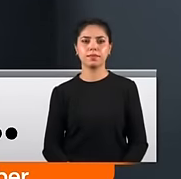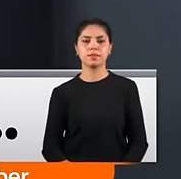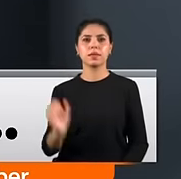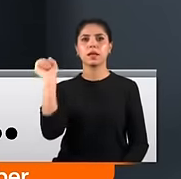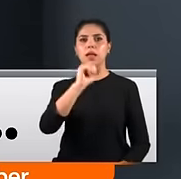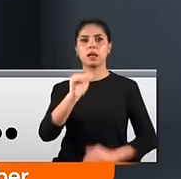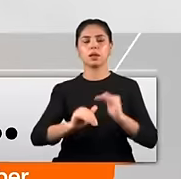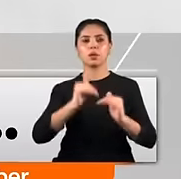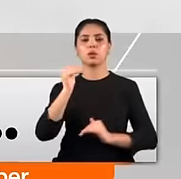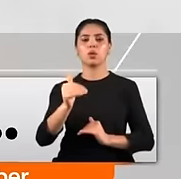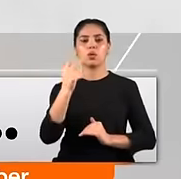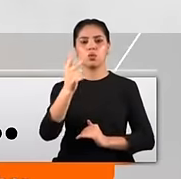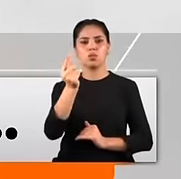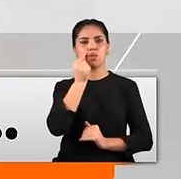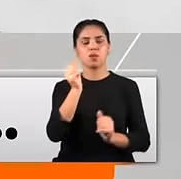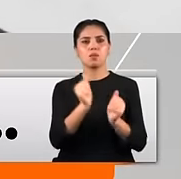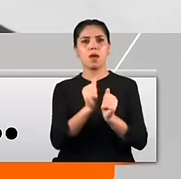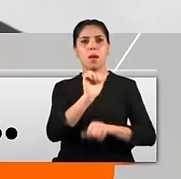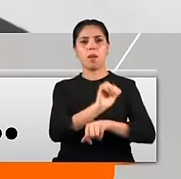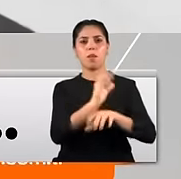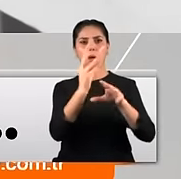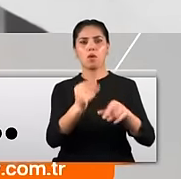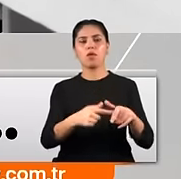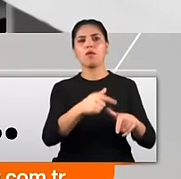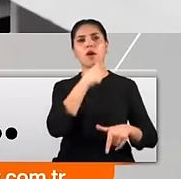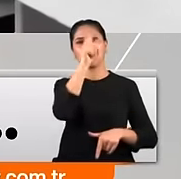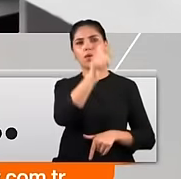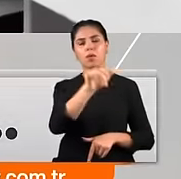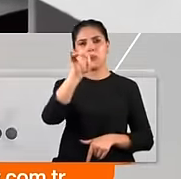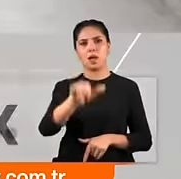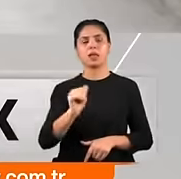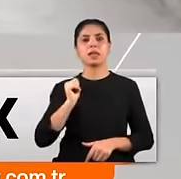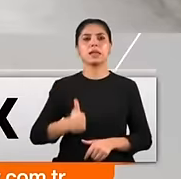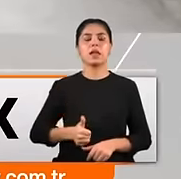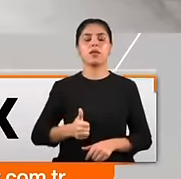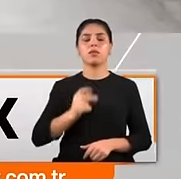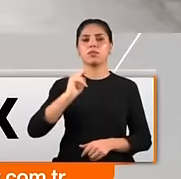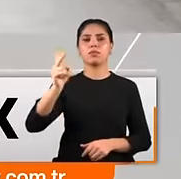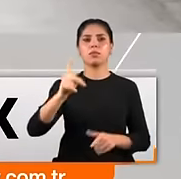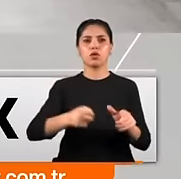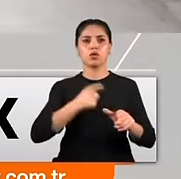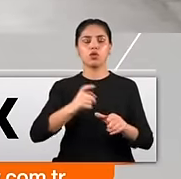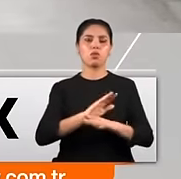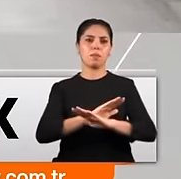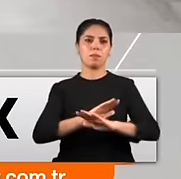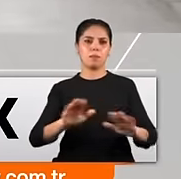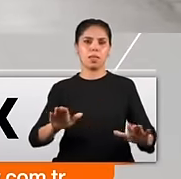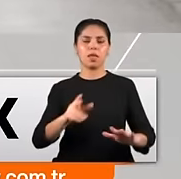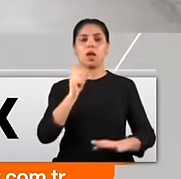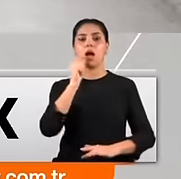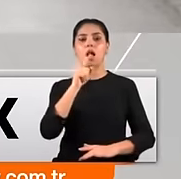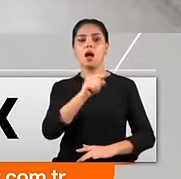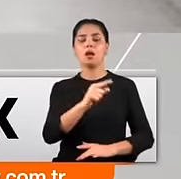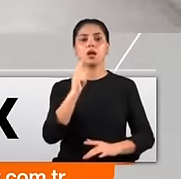Saldırı sonrası beraberindeki 3 kişiyle tutuklanan Faruk Koca hakkındaki savcılık tarafından başlatılan soruşturma da tamamlandı. Ankara